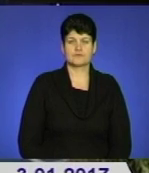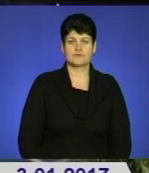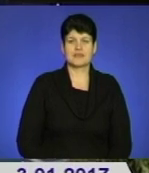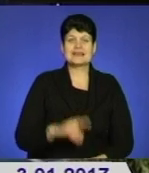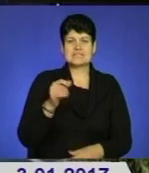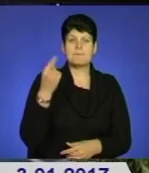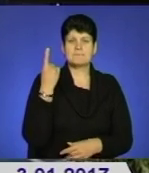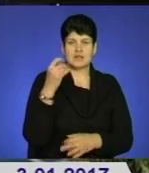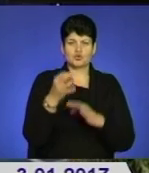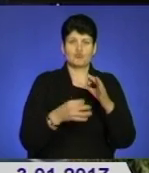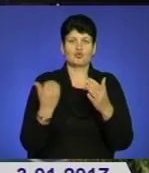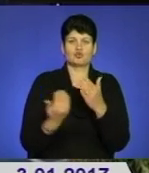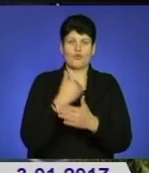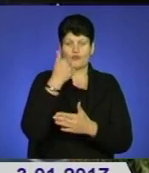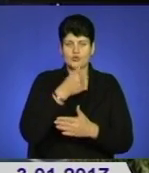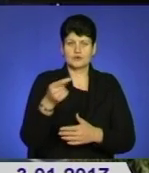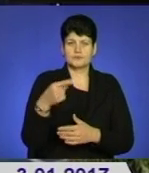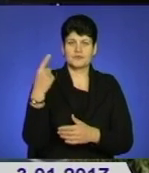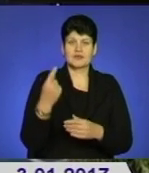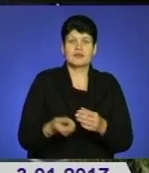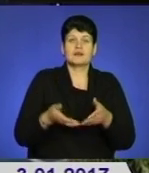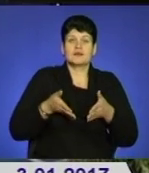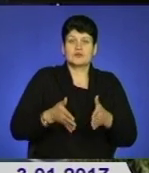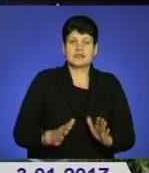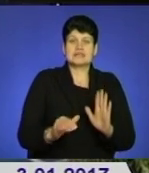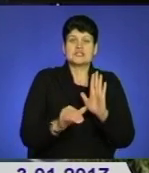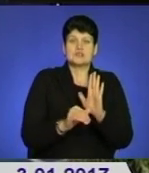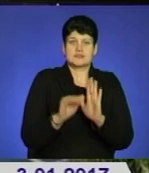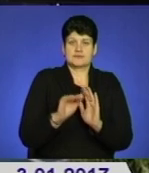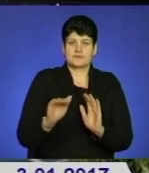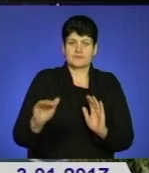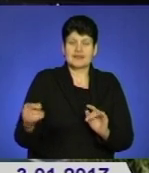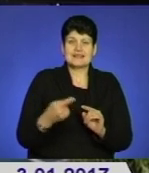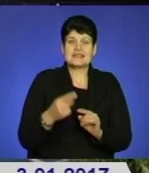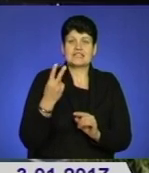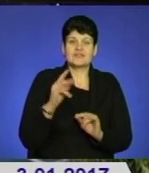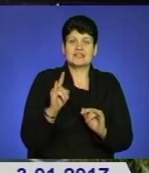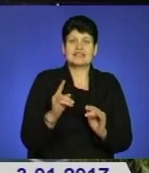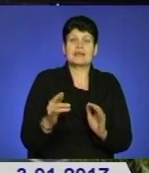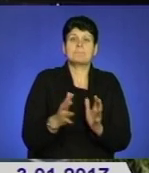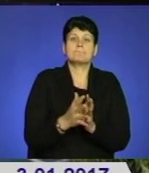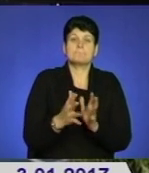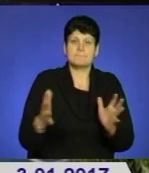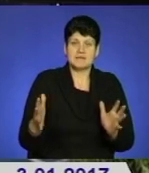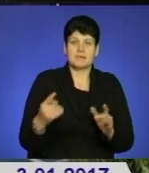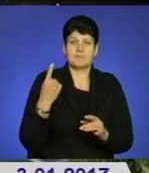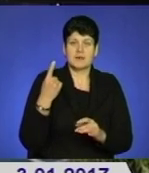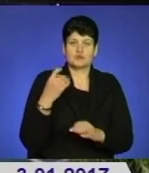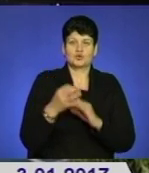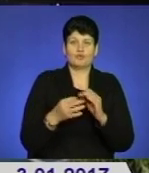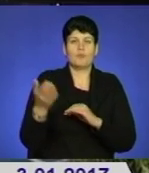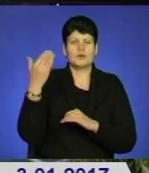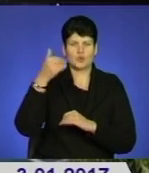За першу добу нового року на Тернопільщині на світ з'явилося шестеро немовлят. Це на дві дитини більше, аніж у першу добу минулого